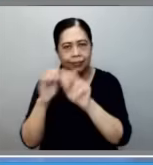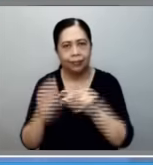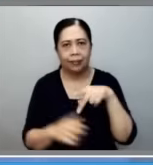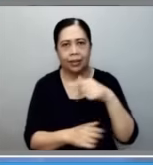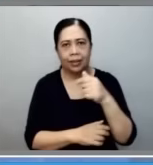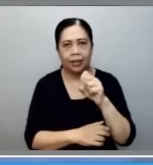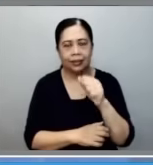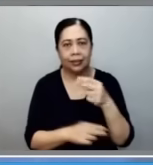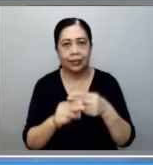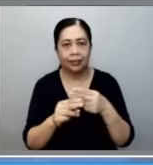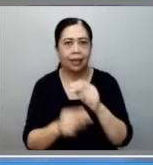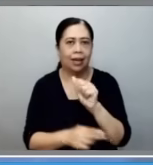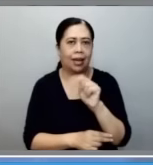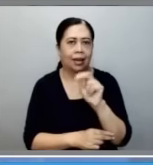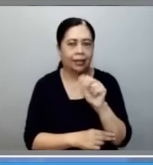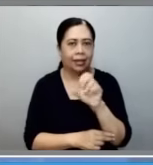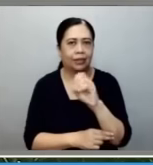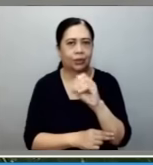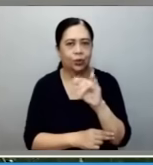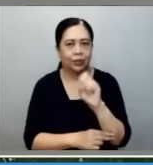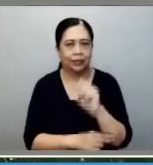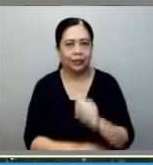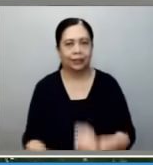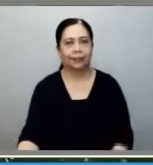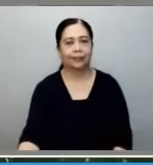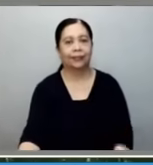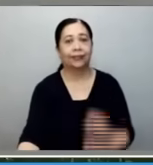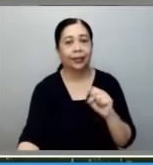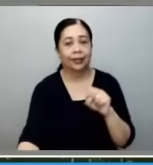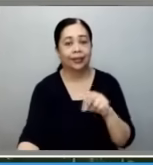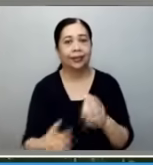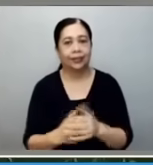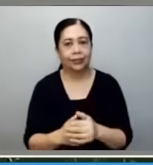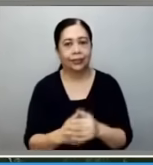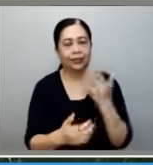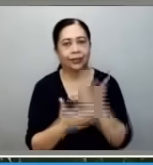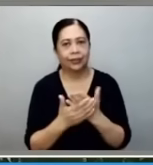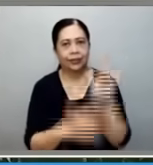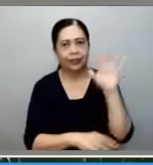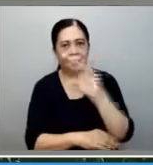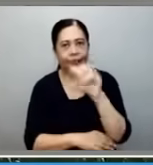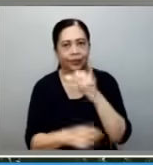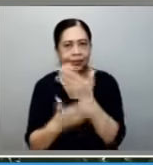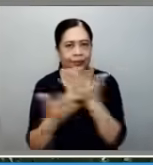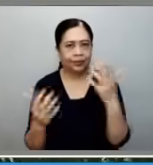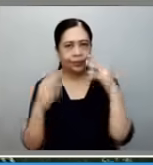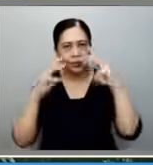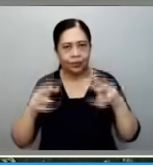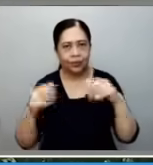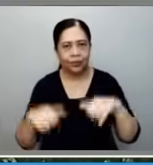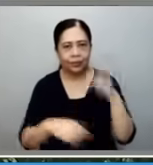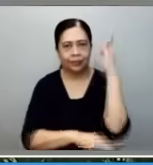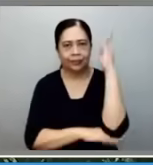Ana Solis. Magandang tanghali po sa inyo. Yes, magandang tanghali po, Sir Rafi, at sa lahat po na nakikinig at nanonood sa